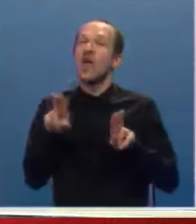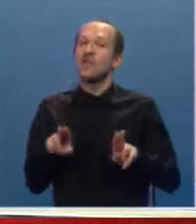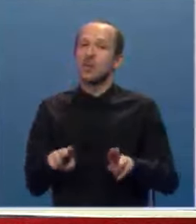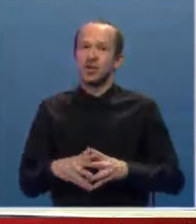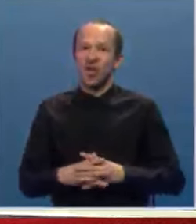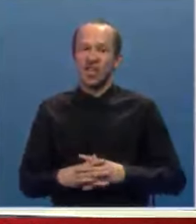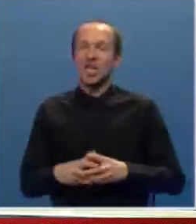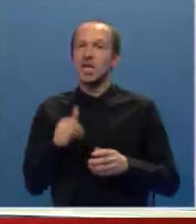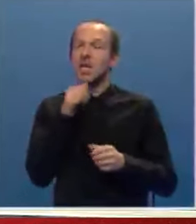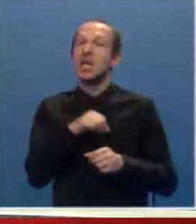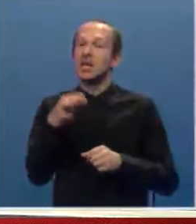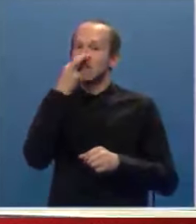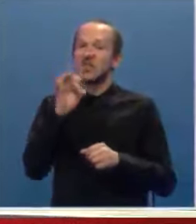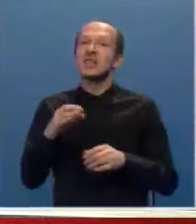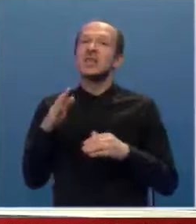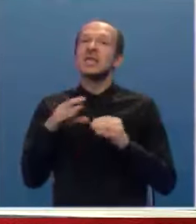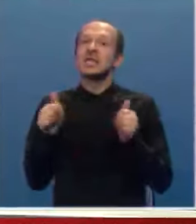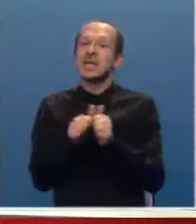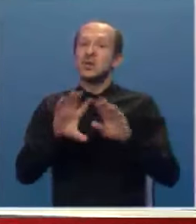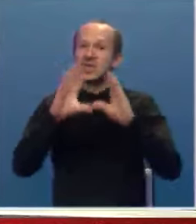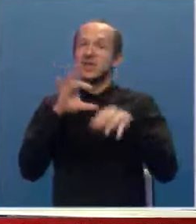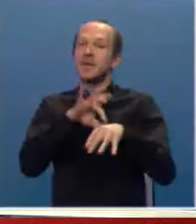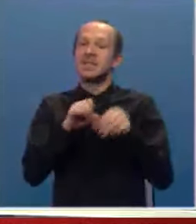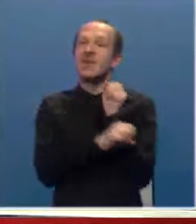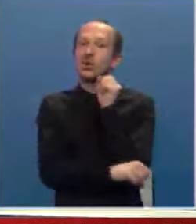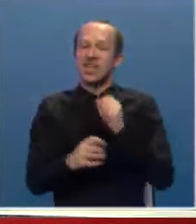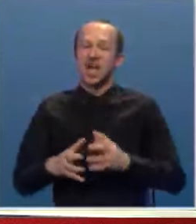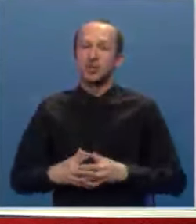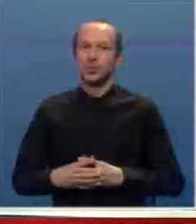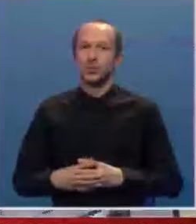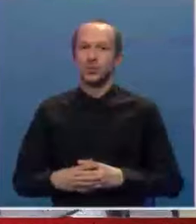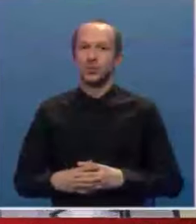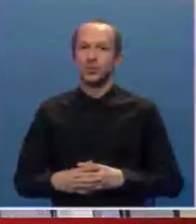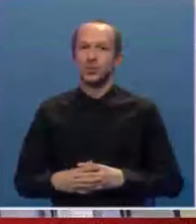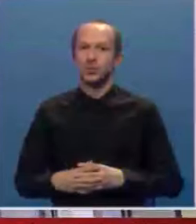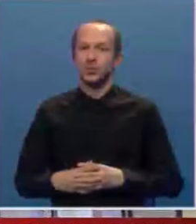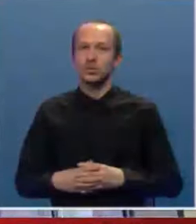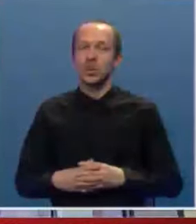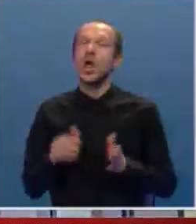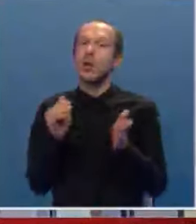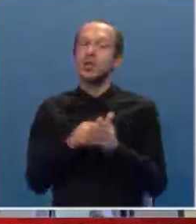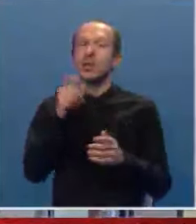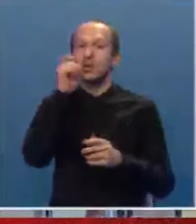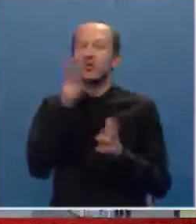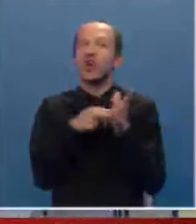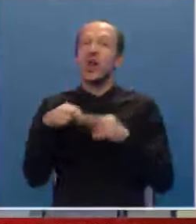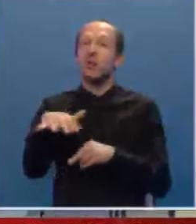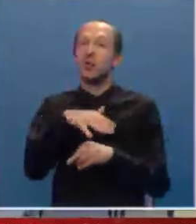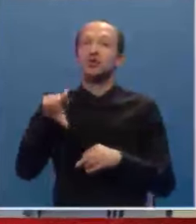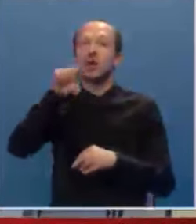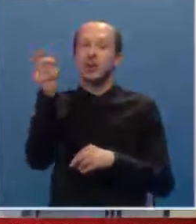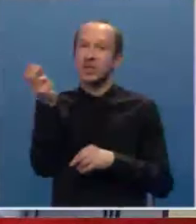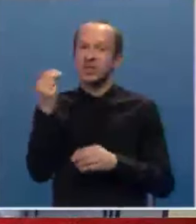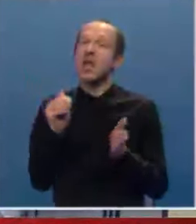formalizovati i intenzivirati saradnju svih medicinskih fakulteta. Za potrebe stanovništva na prostoru Republike